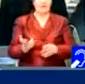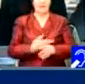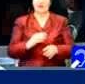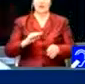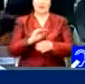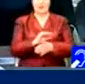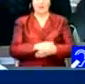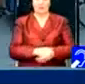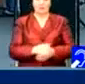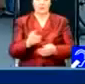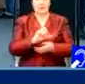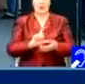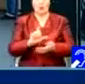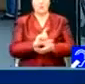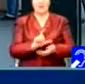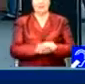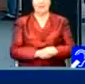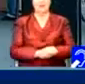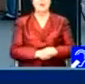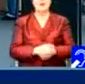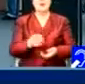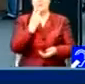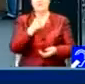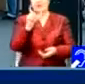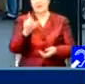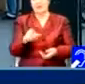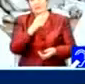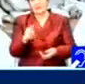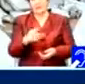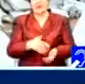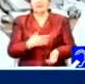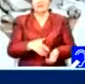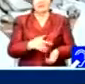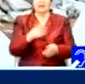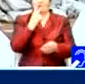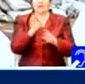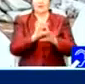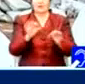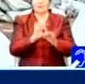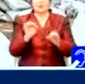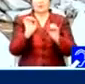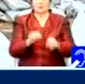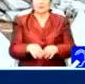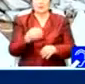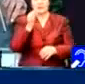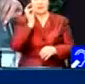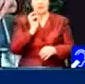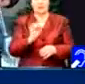adausuri de conservanți. Mai mult, vizitatorii au asistat la o prezentare gastronomică care a demonstrat că postul poate fi